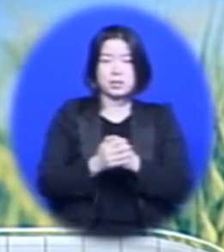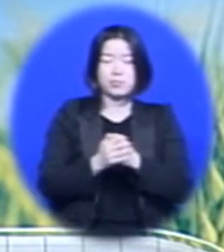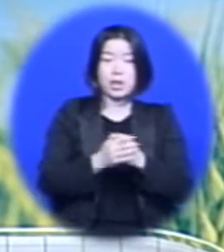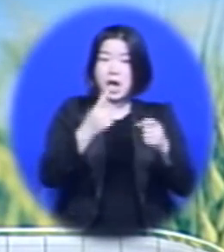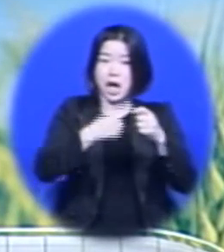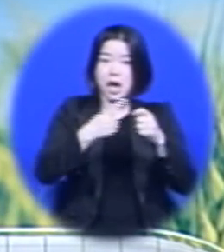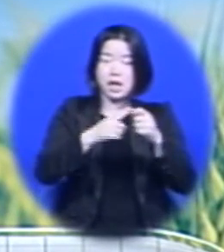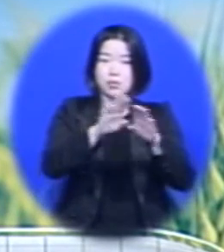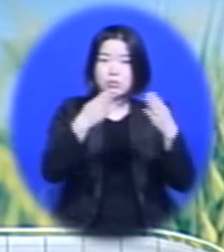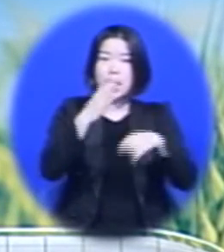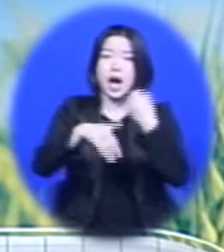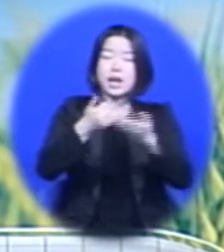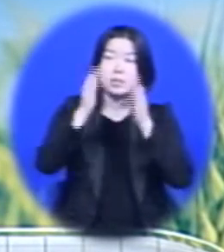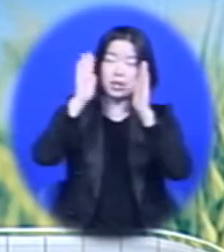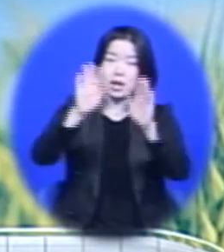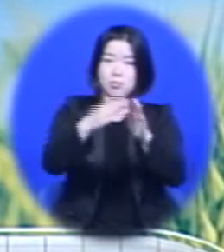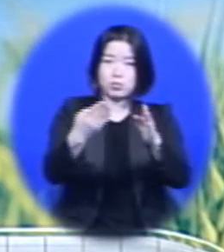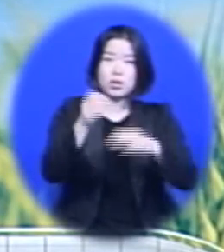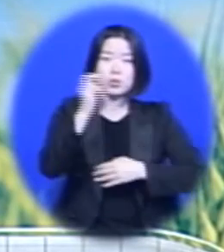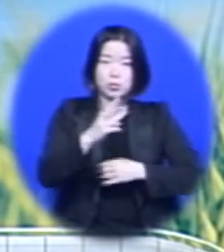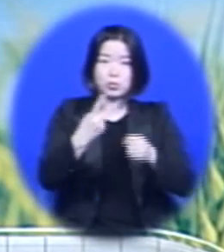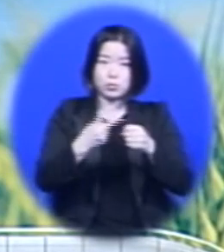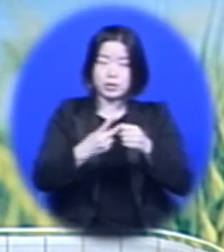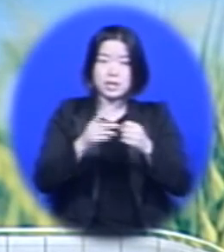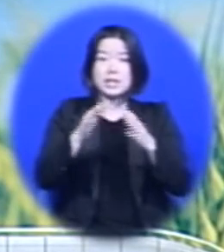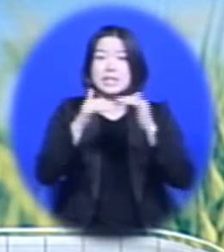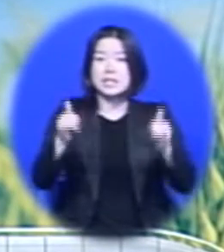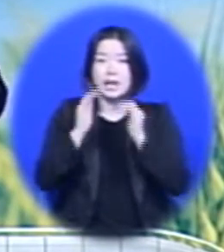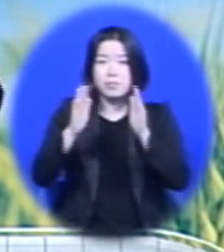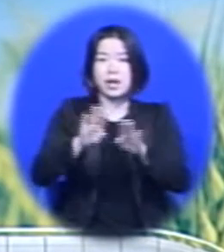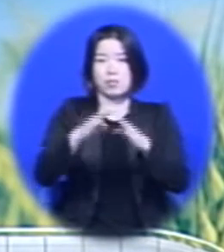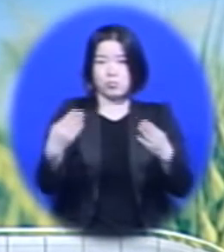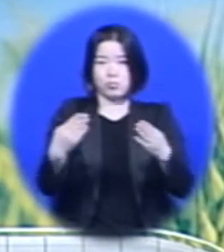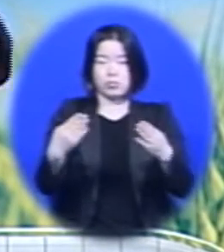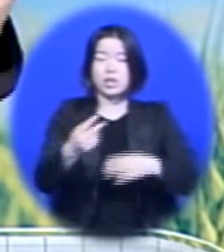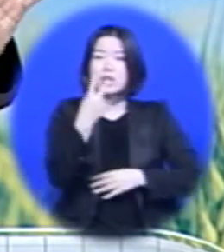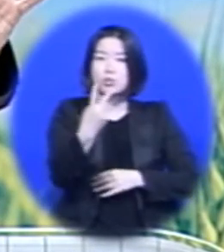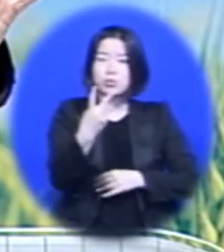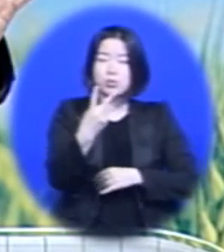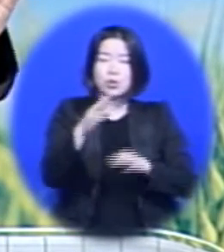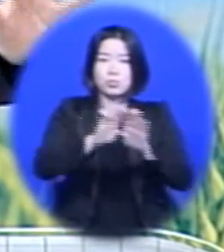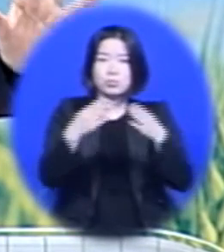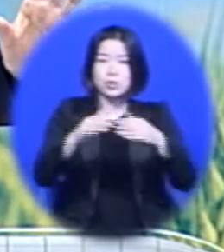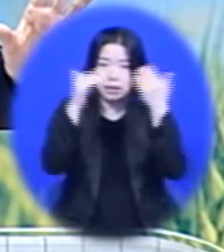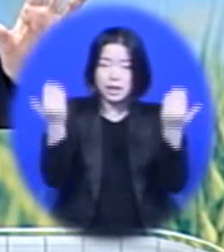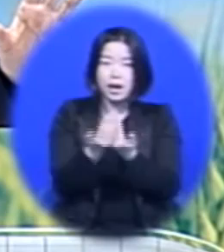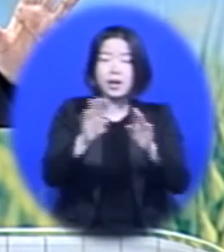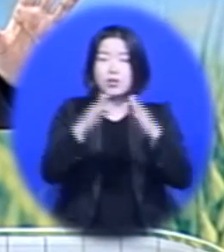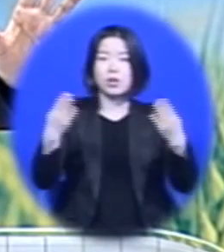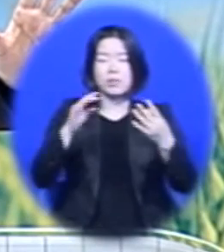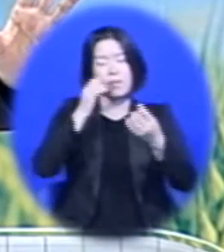향한 문이고 하나는 사람을 향한 문입니다. 이 두 문이 다 열리게 되는 것은 황홀한